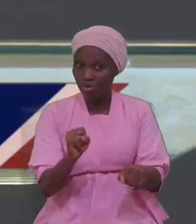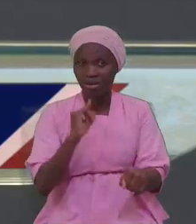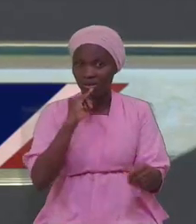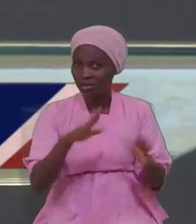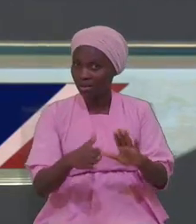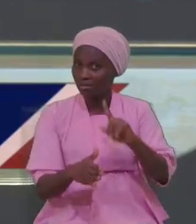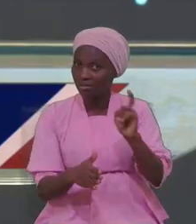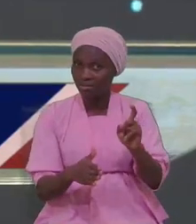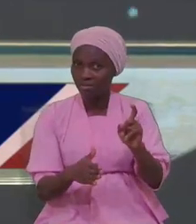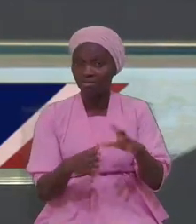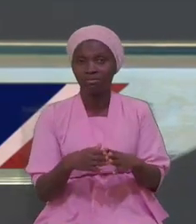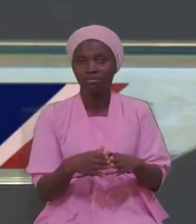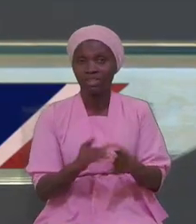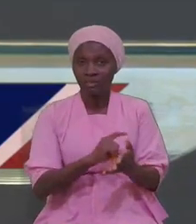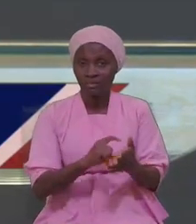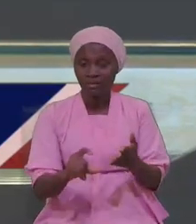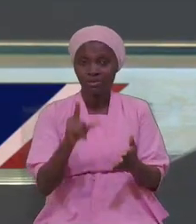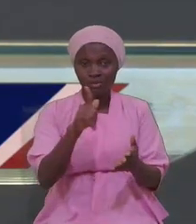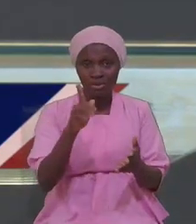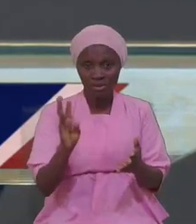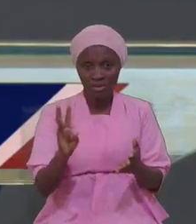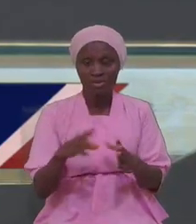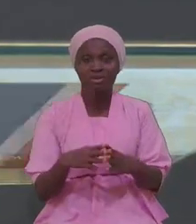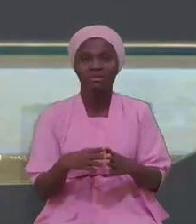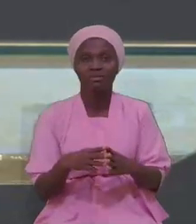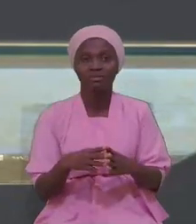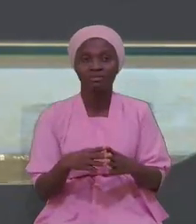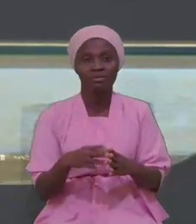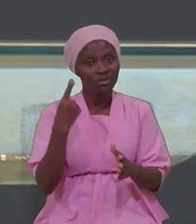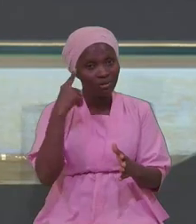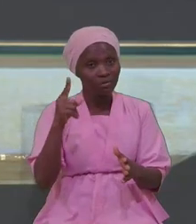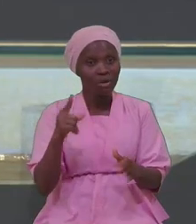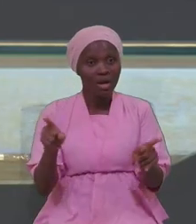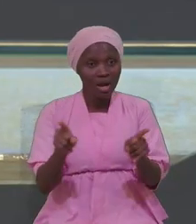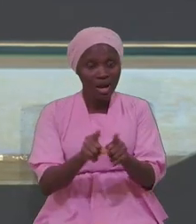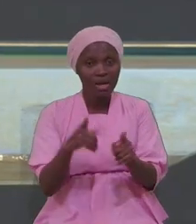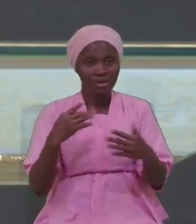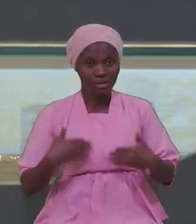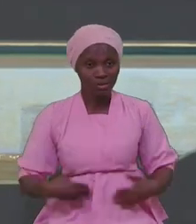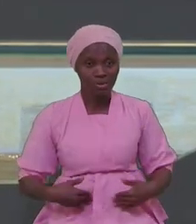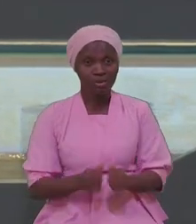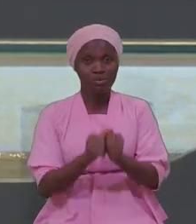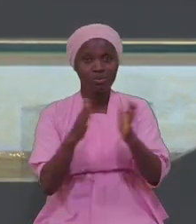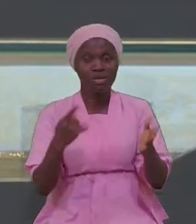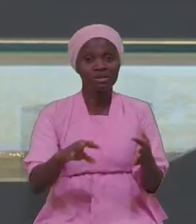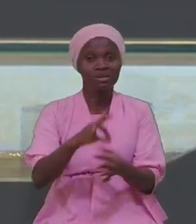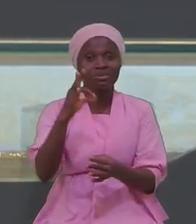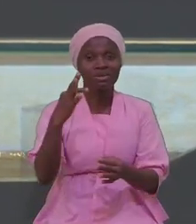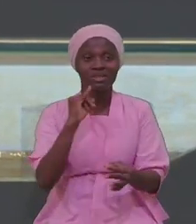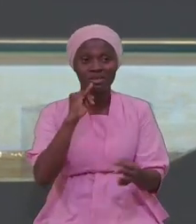inutile? Verset 26. Car comme le corps sans âme est